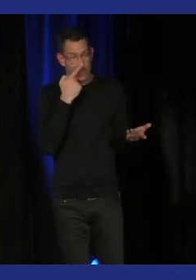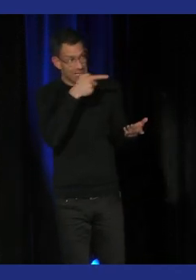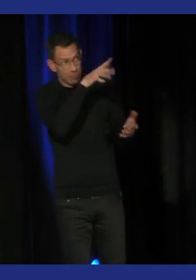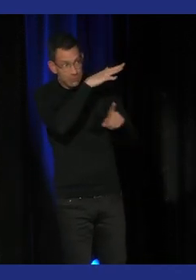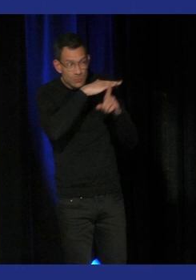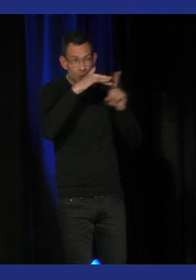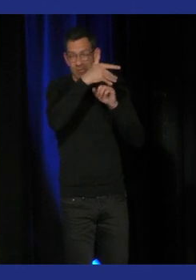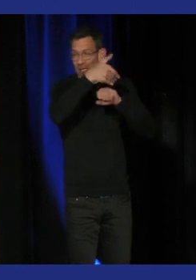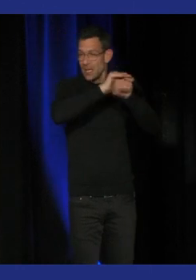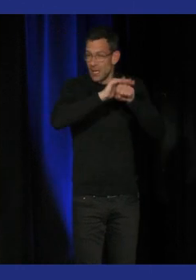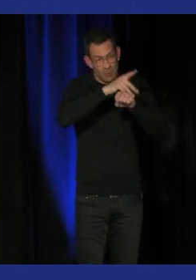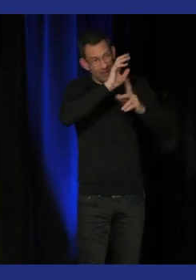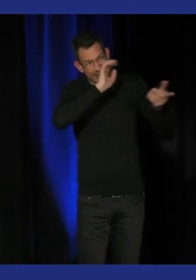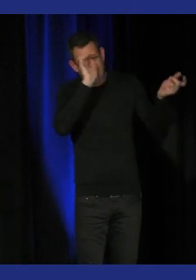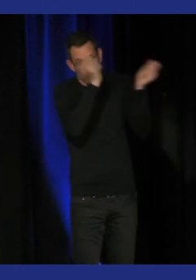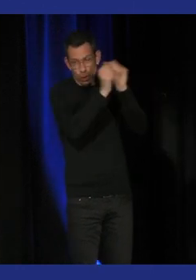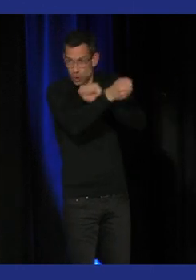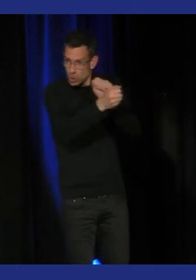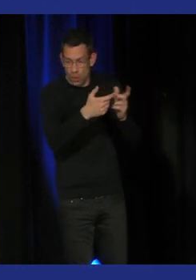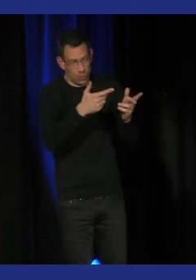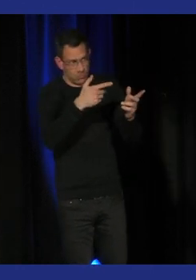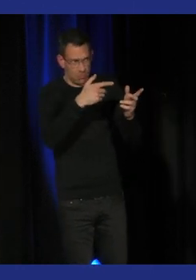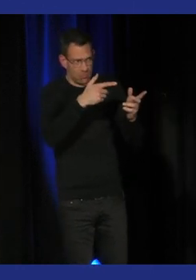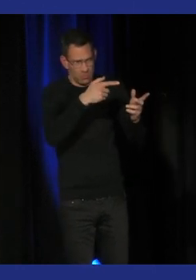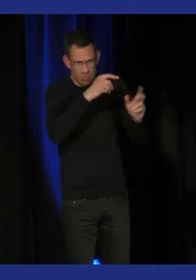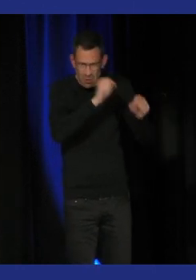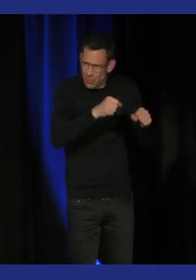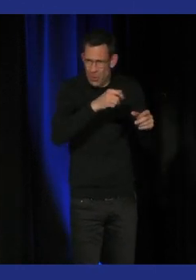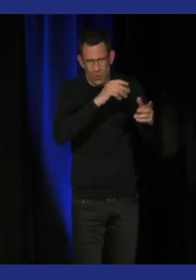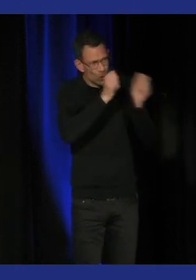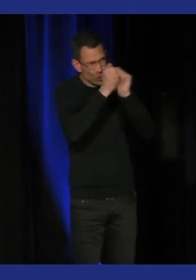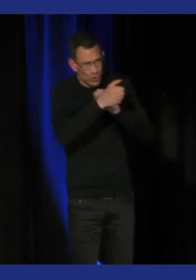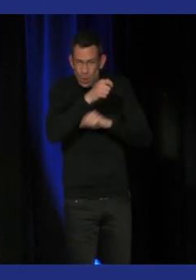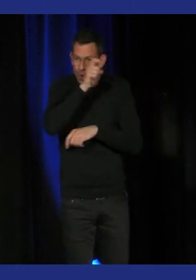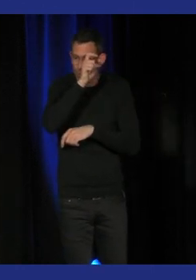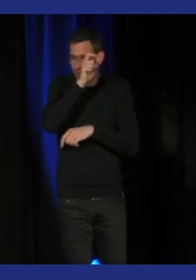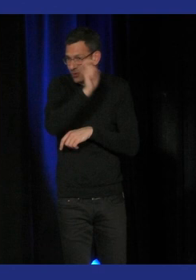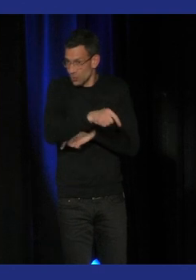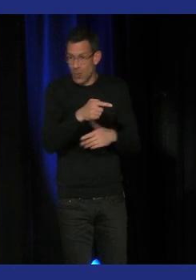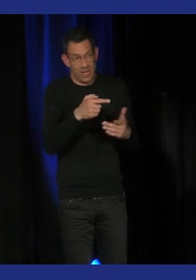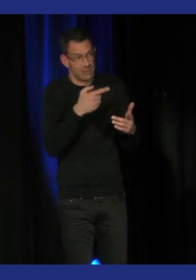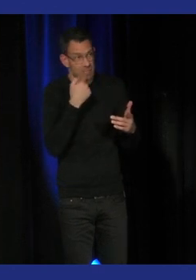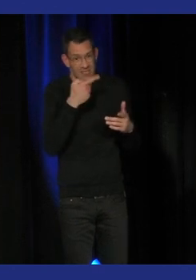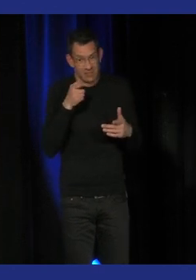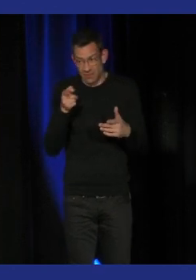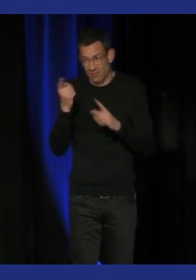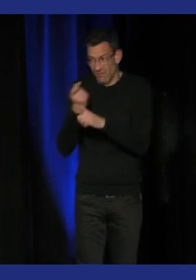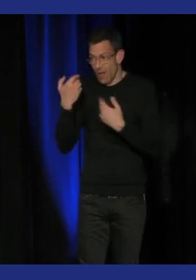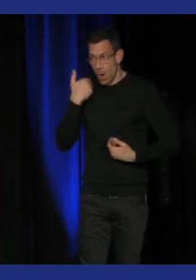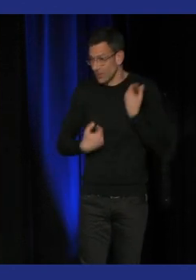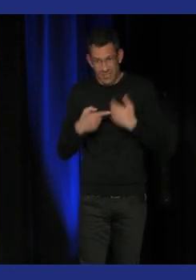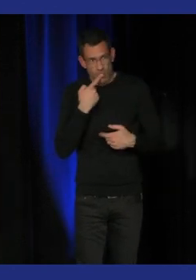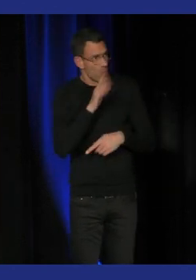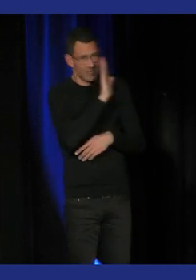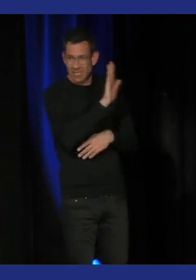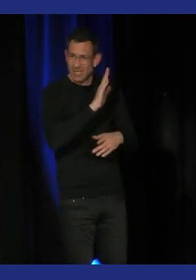changer, c'est tout ce que la société doit changer, c'est les validisme en fait, c'est pas les handicap. Donc bon, après